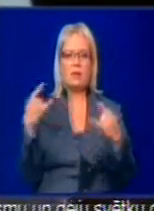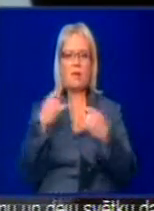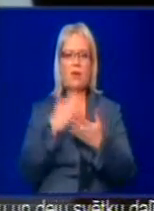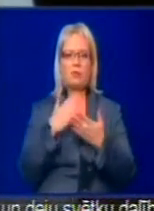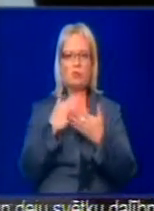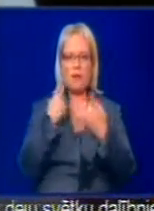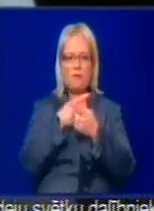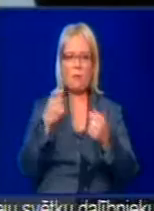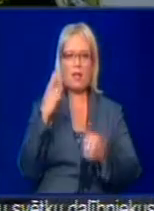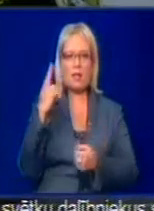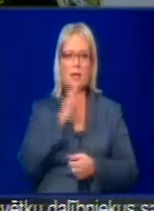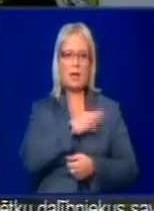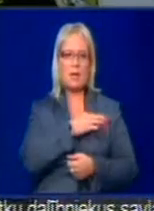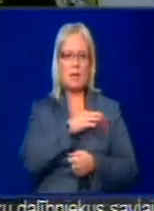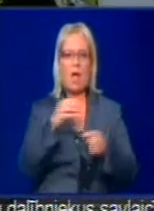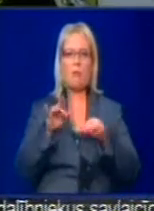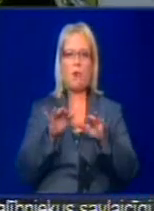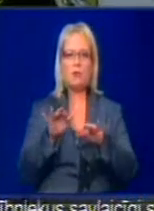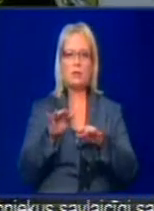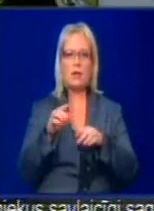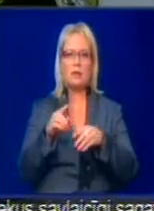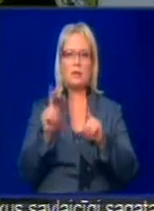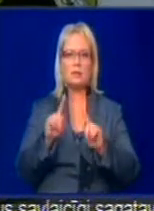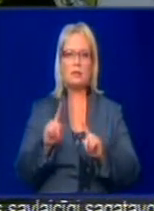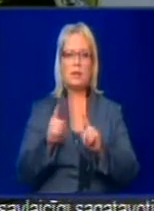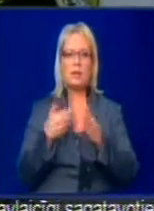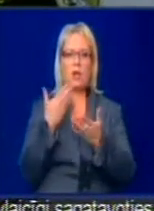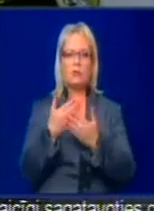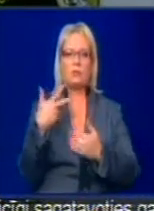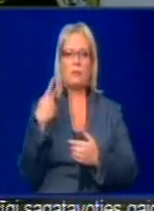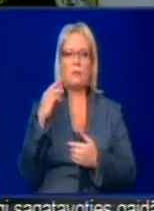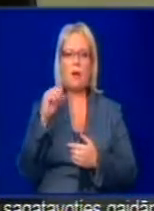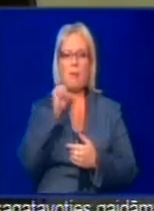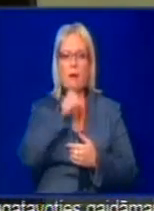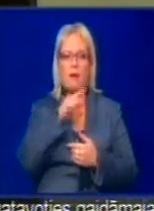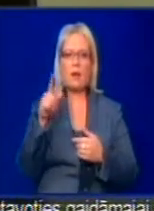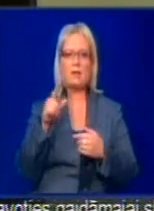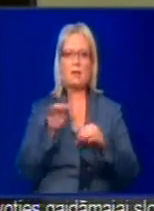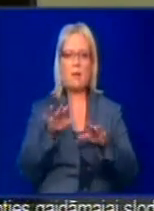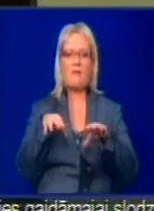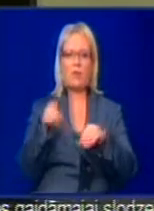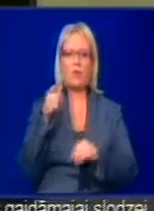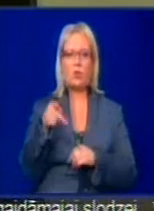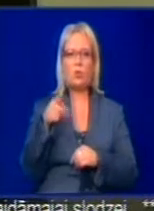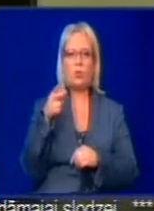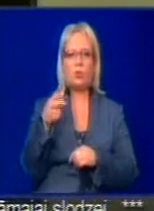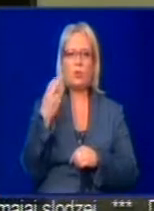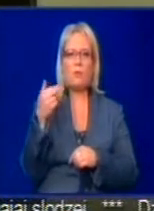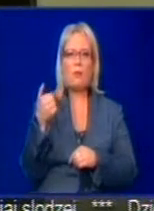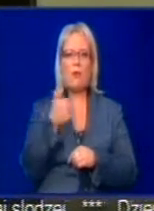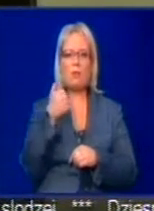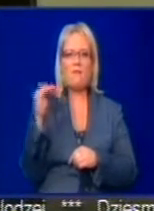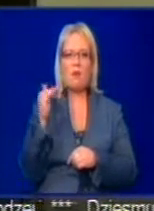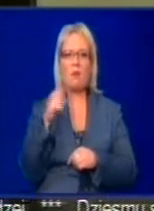esošā informācija liecina, ka krimināla process ir ierosināts 31. maijā par darbībām, kas veiktas no 2012. Gada februāra